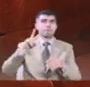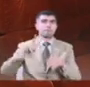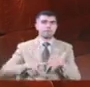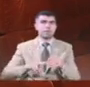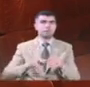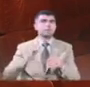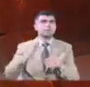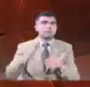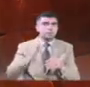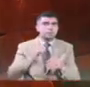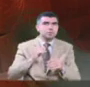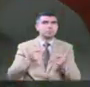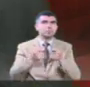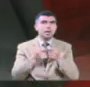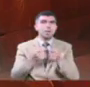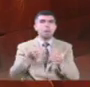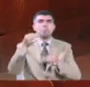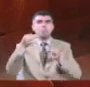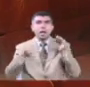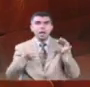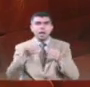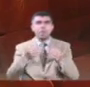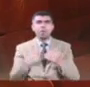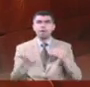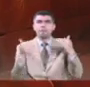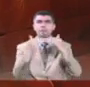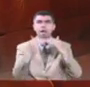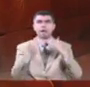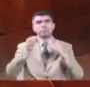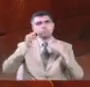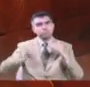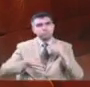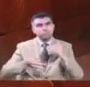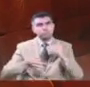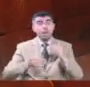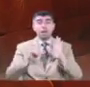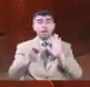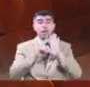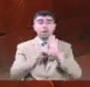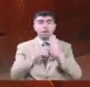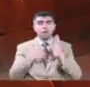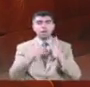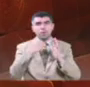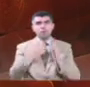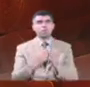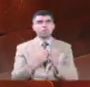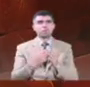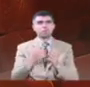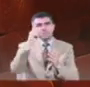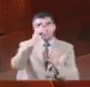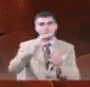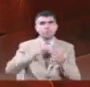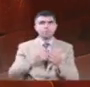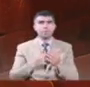معنى أن تكون هناك أحكام غير منفذة؟ أتفق معكم عليه، هو سؤال استنكاري وأنا أيضا بدوري أستنكر، لكن